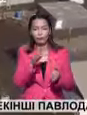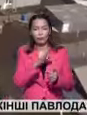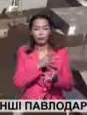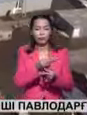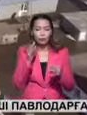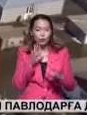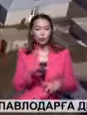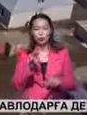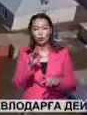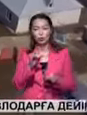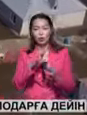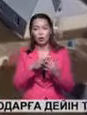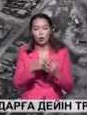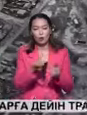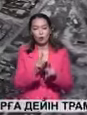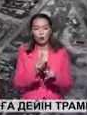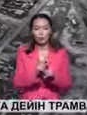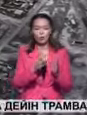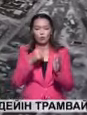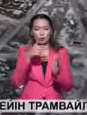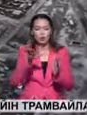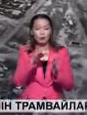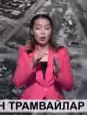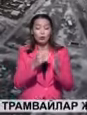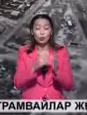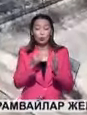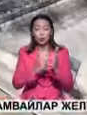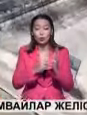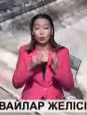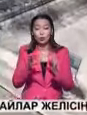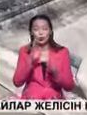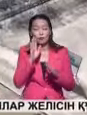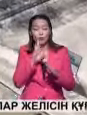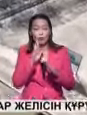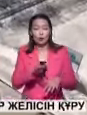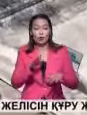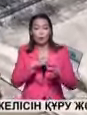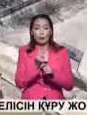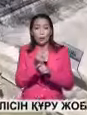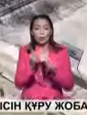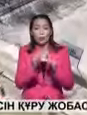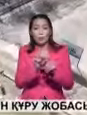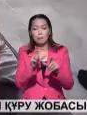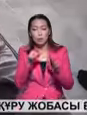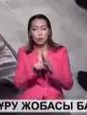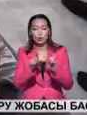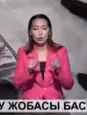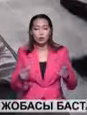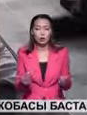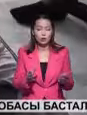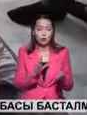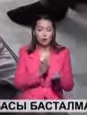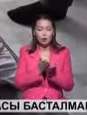Қоржын ауылындағы 115 үйдің 90-ын су шайып кетті. Жиған тергеннен бір сәтте айырылған ауылдықтар бірнеше күн мектеп ғимаратын паналады. Қайықпен